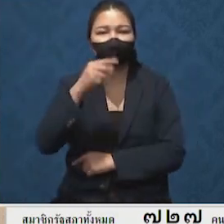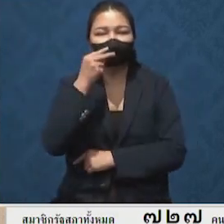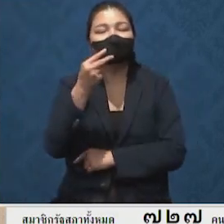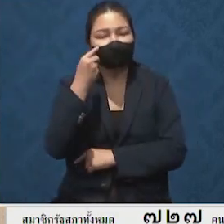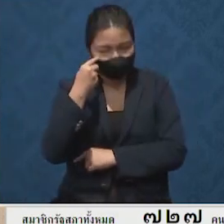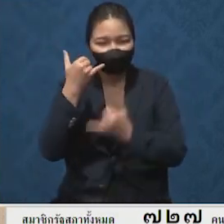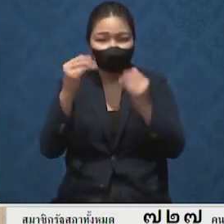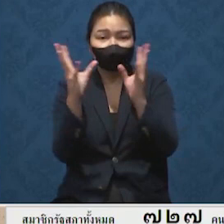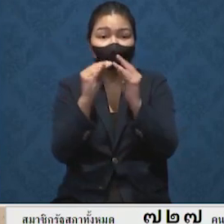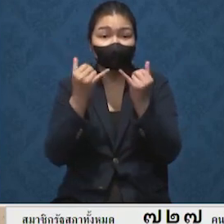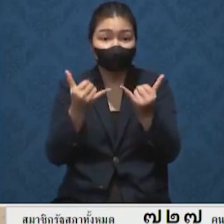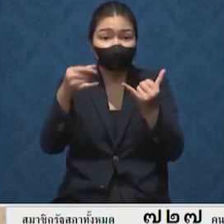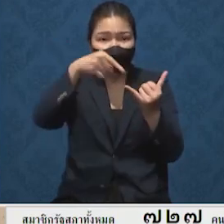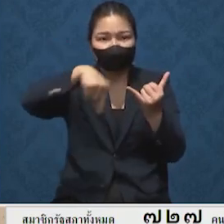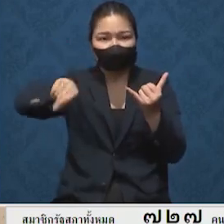ประชุมในครั้งนี้